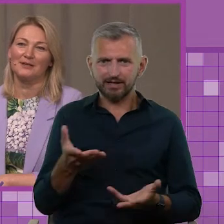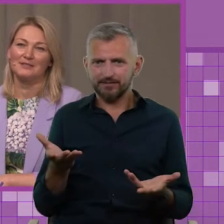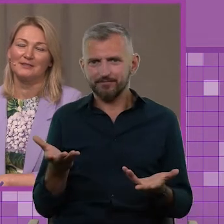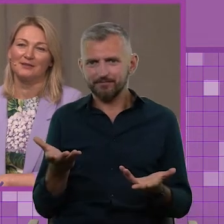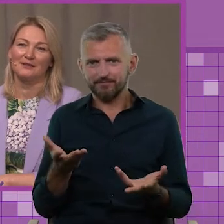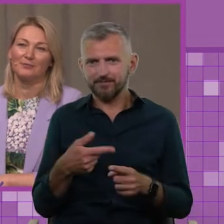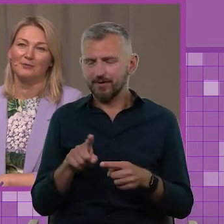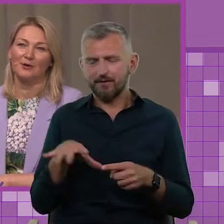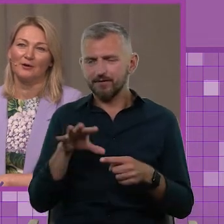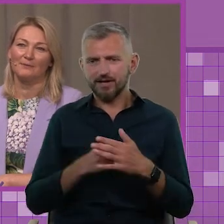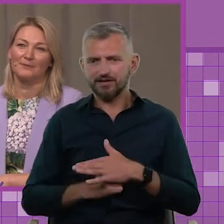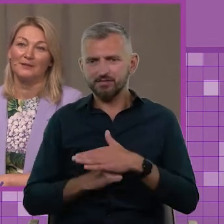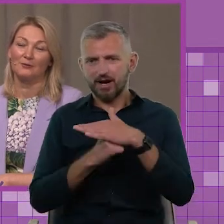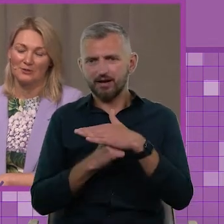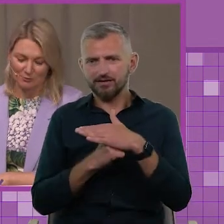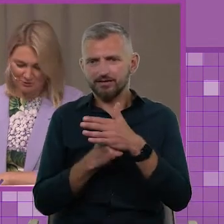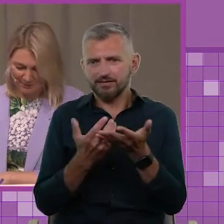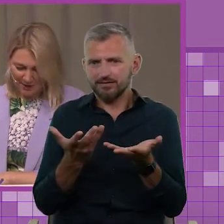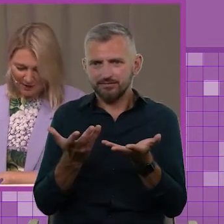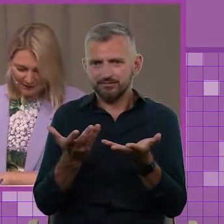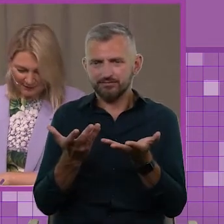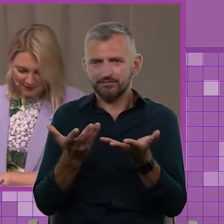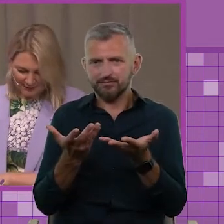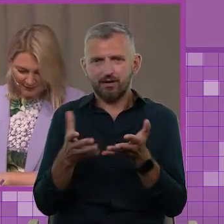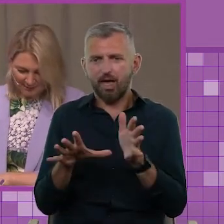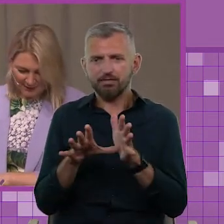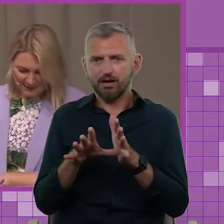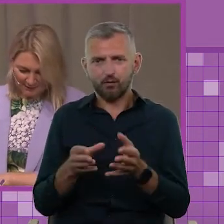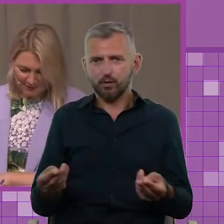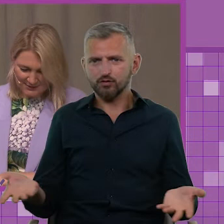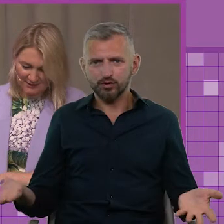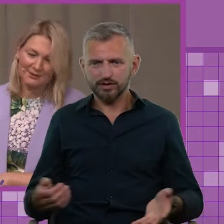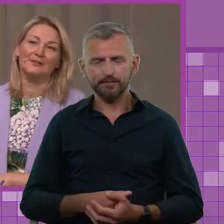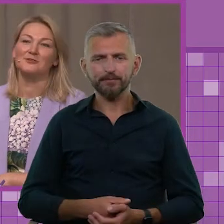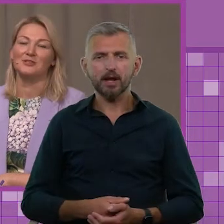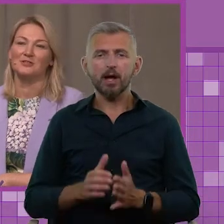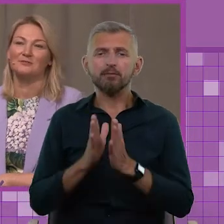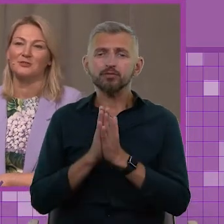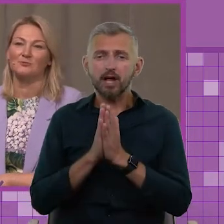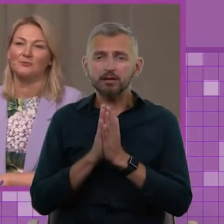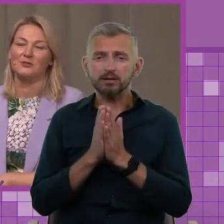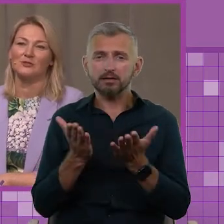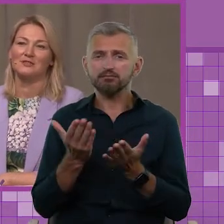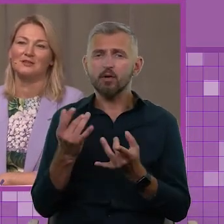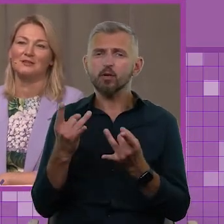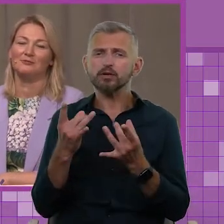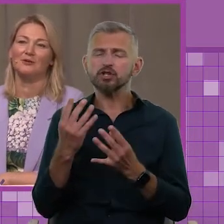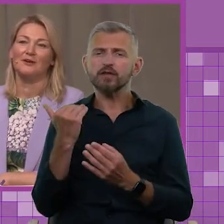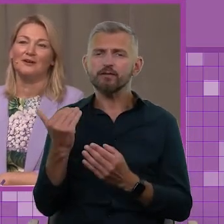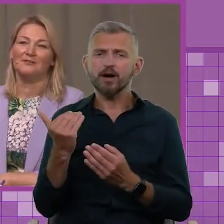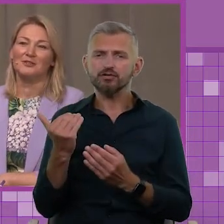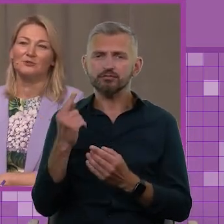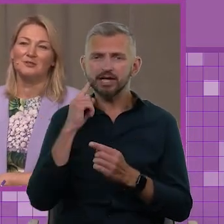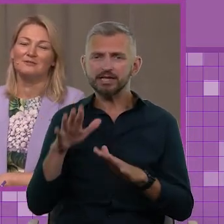таки опирається, спирається по енергоресурсам. Але, будь ласка, пані Олександра, розкажіть про